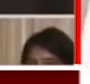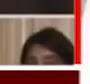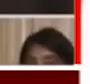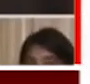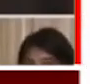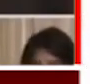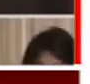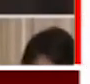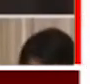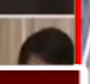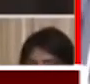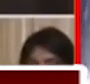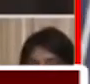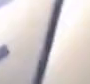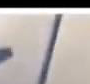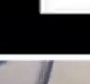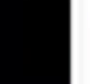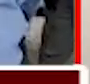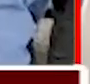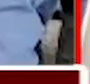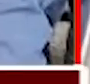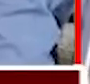தரக்குறைவாக விமர்சித்த ஸ்ரீலங்கா வெளியுறவு அமைச்சர்.